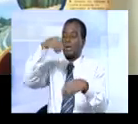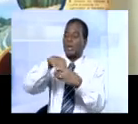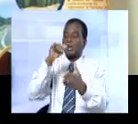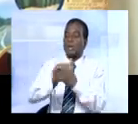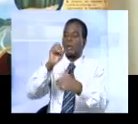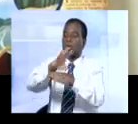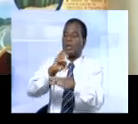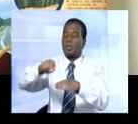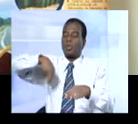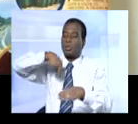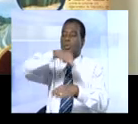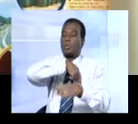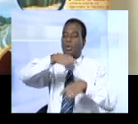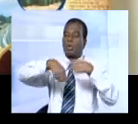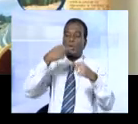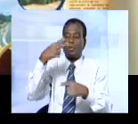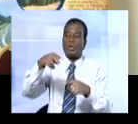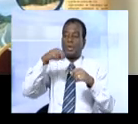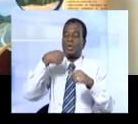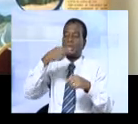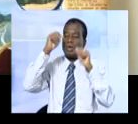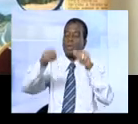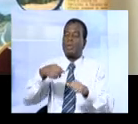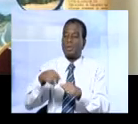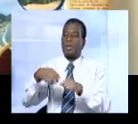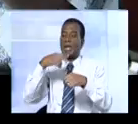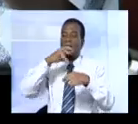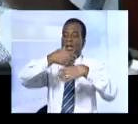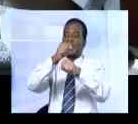donc, nous allons voir ce qui peut être mis en place